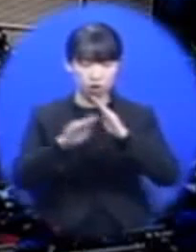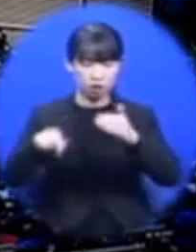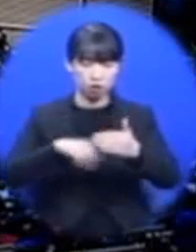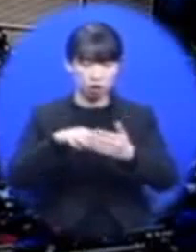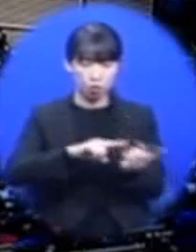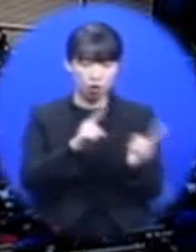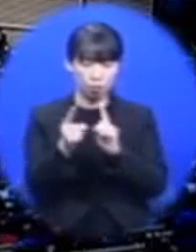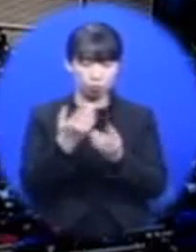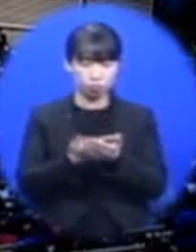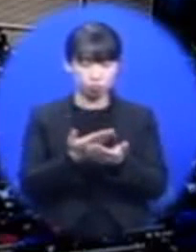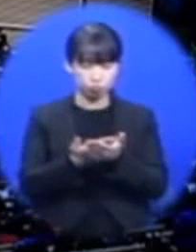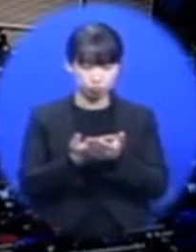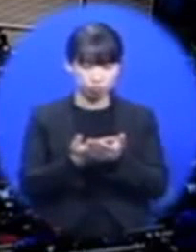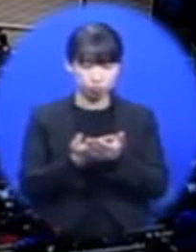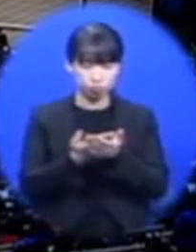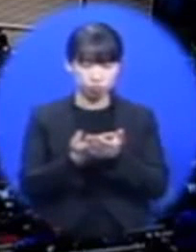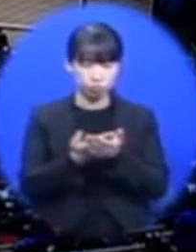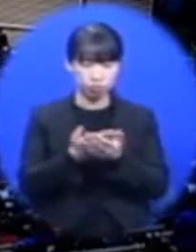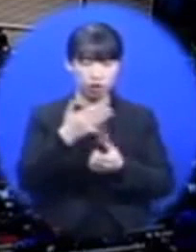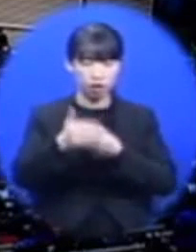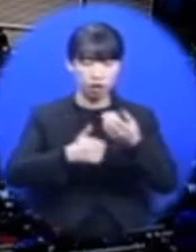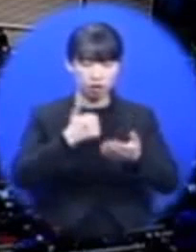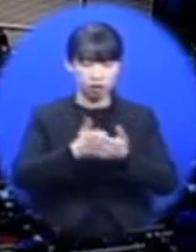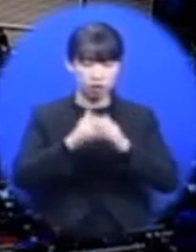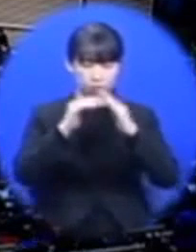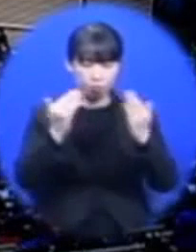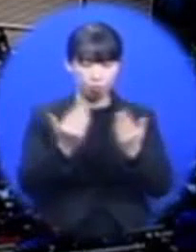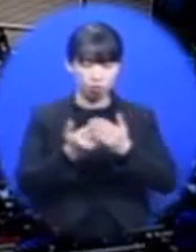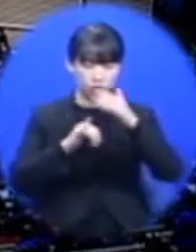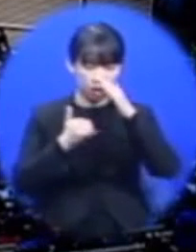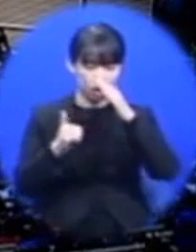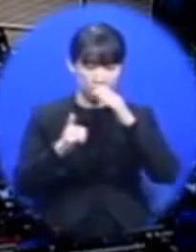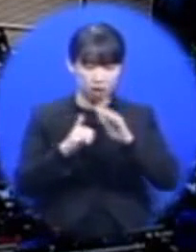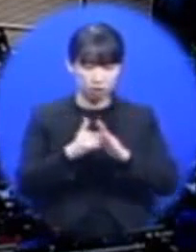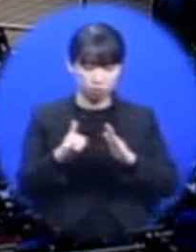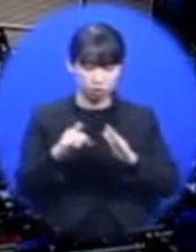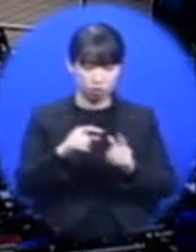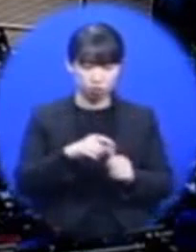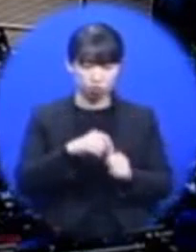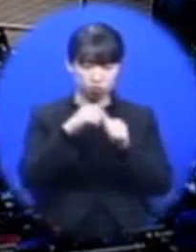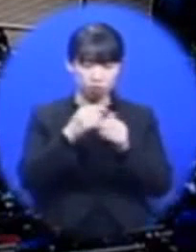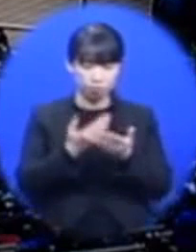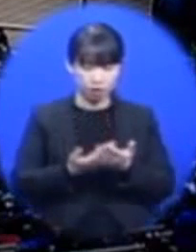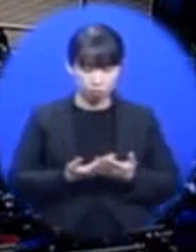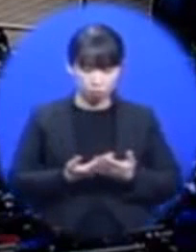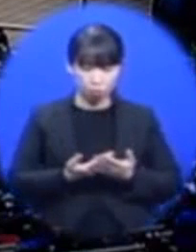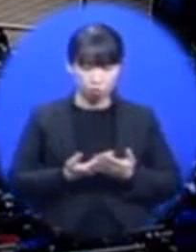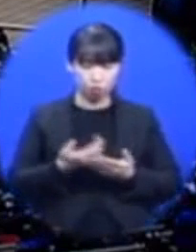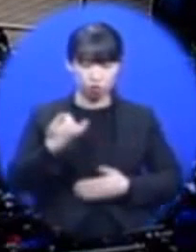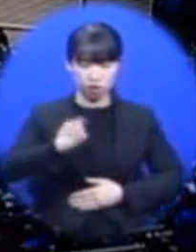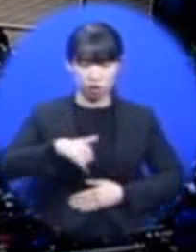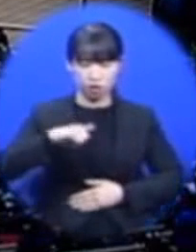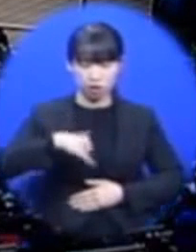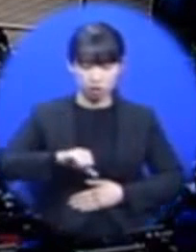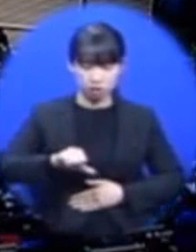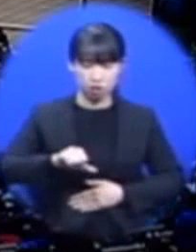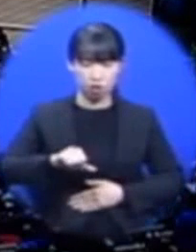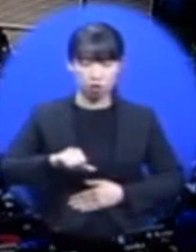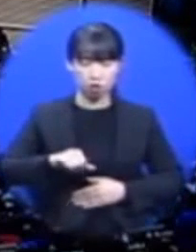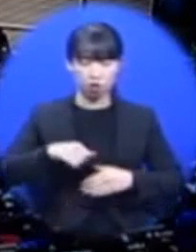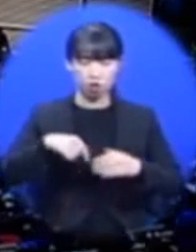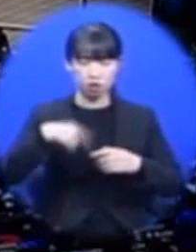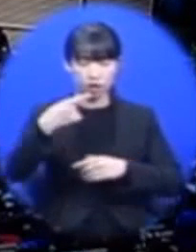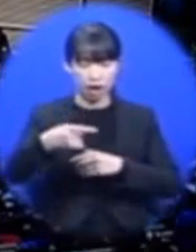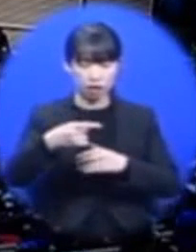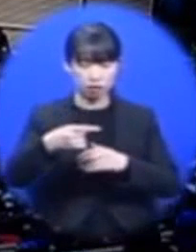주소서 아멘 하나님 온 가족이 다 구원 받으며 우리의 자녀들 다음 세대로 하나님 앞에 더 존귀하게